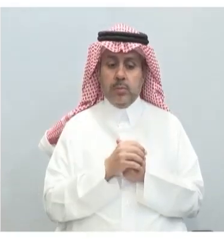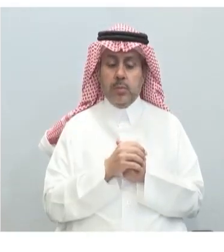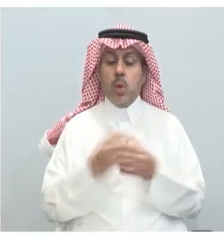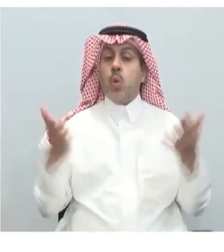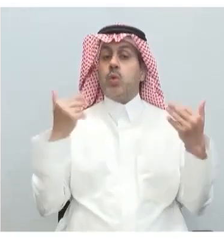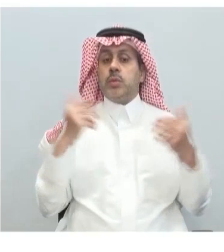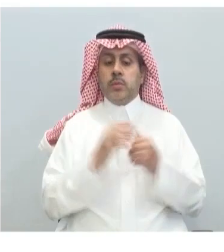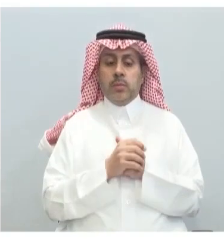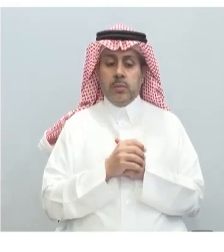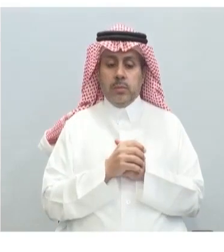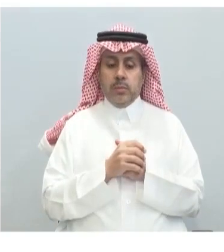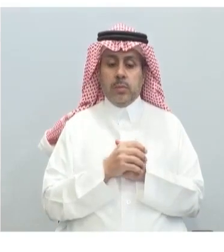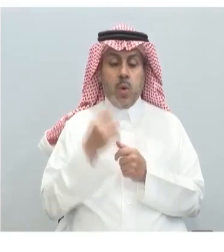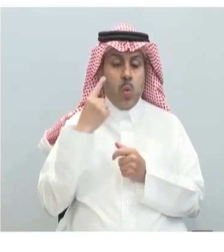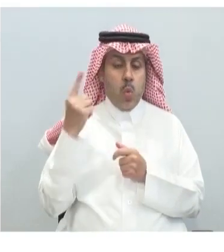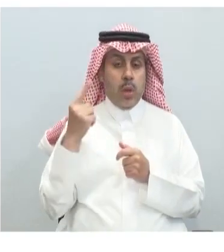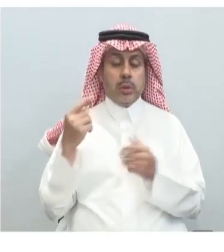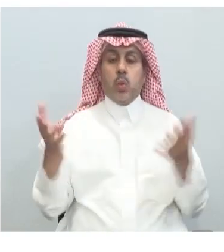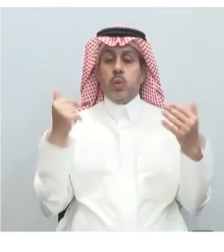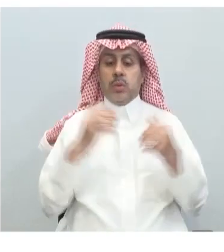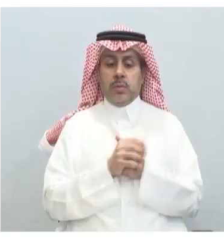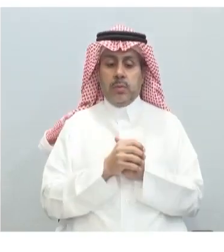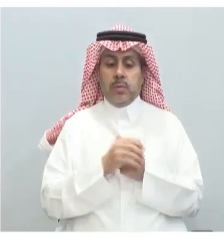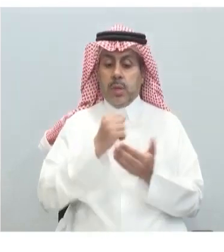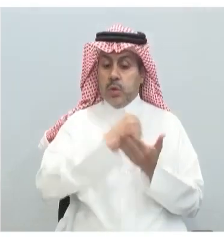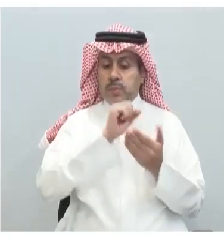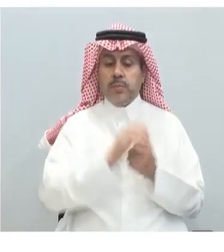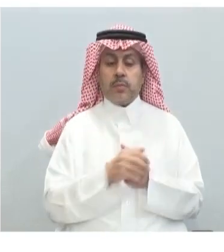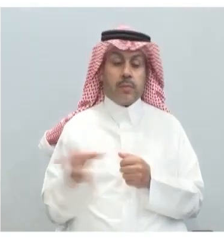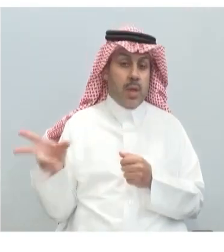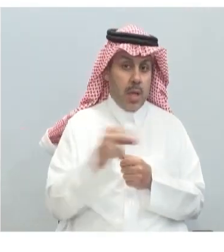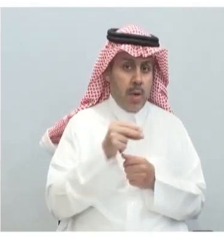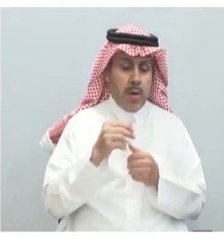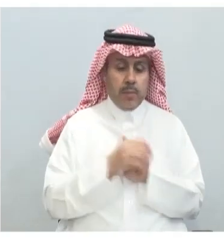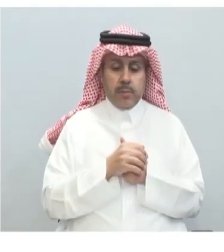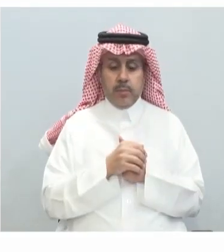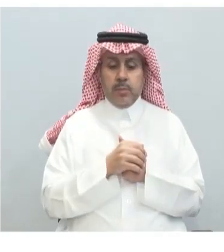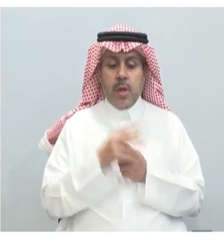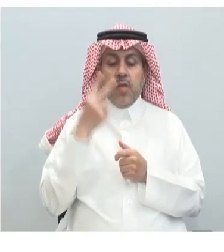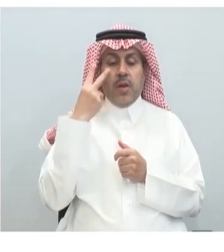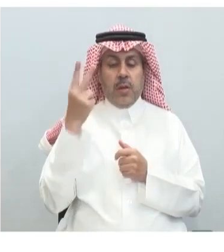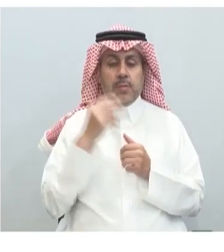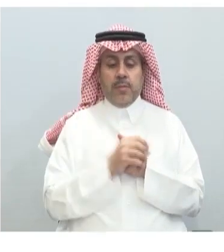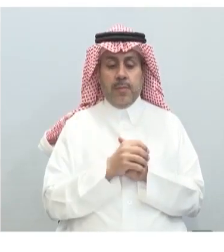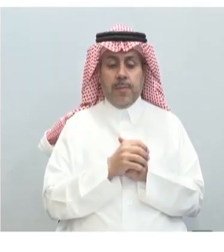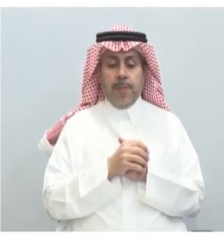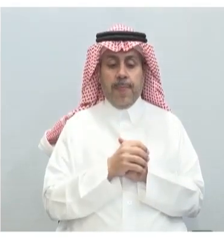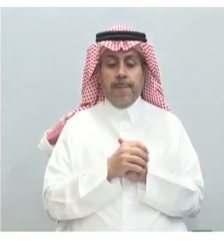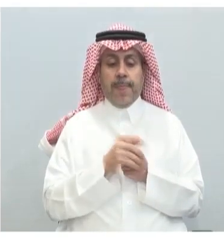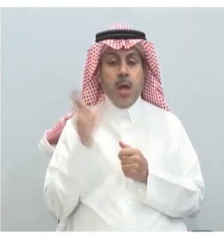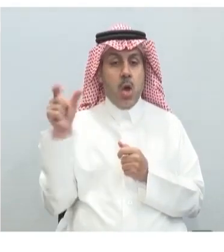الاكسجين وهنا واحد من الاكسجين اذا سيعطيني القيمه النهائيه هي